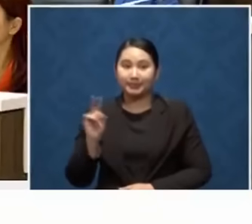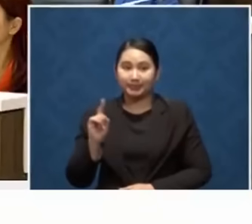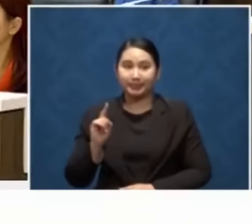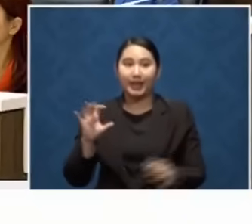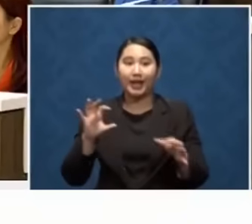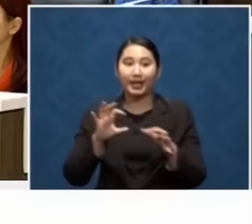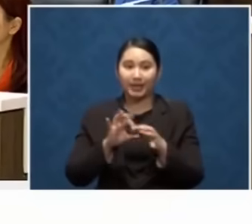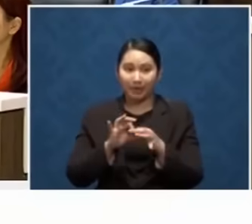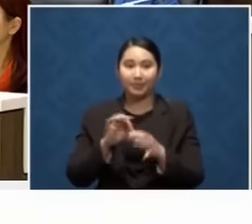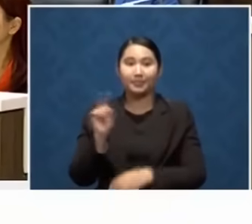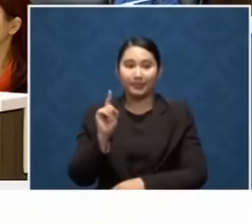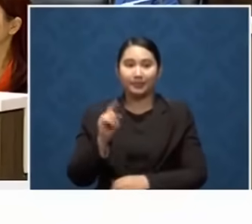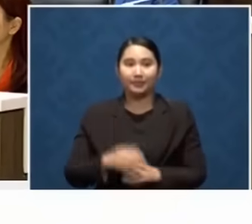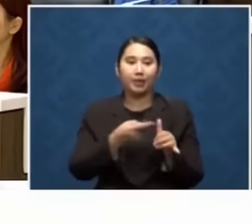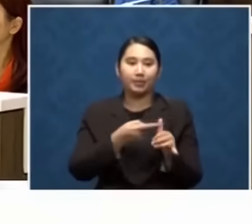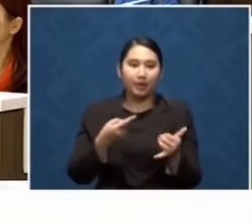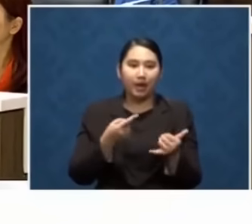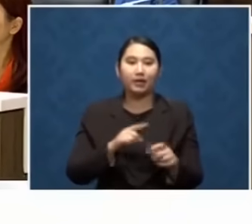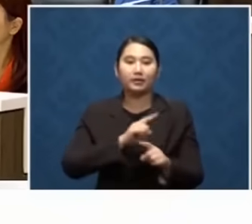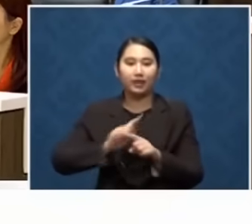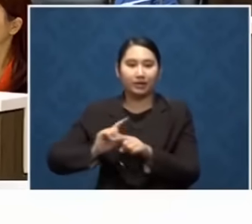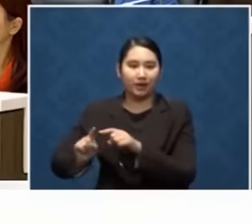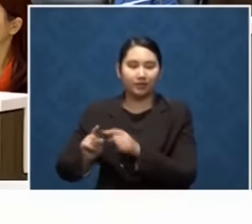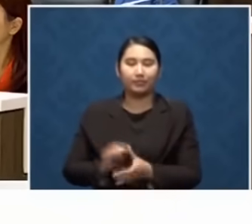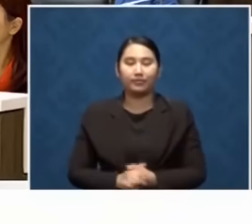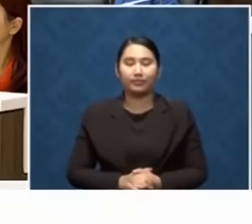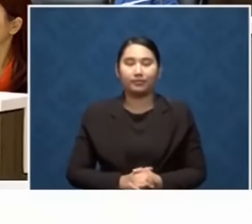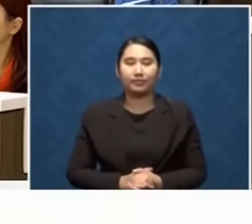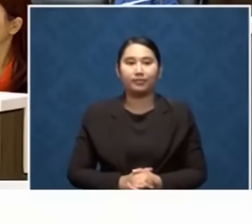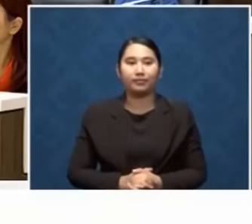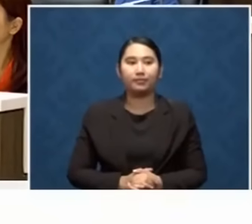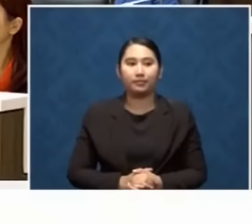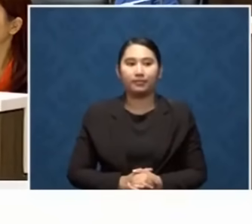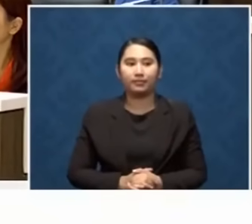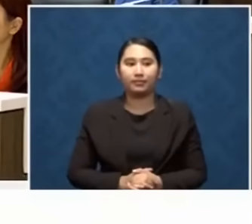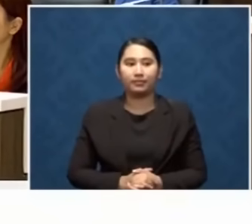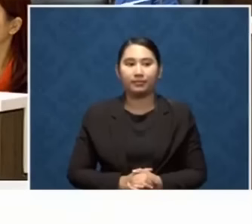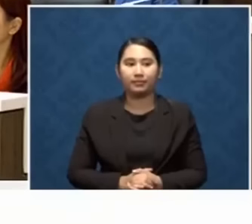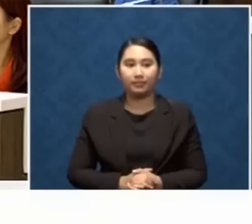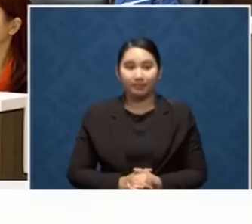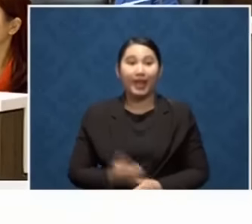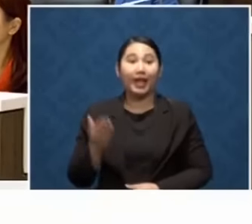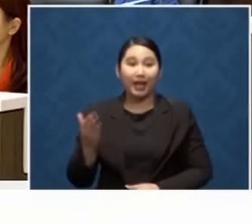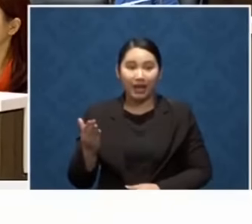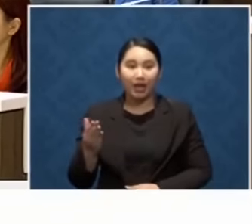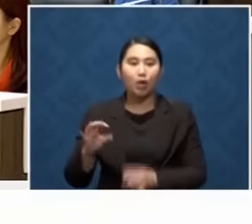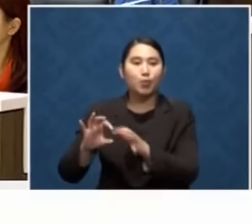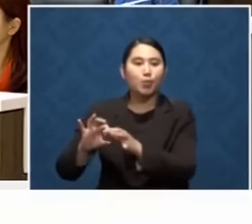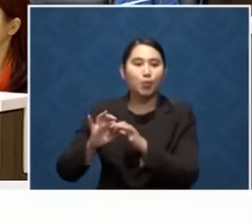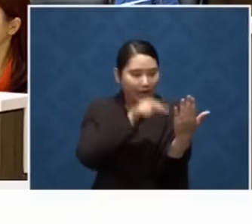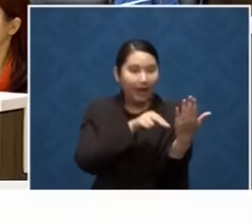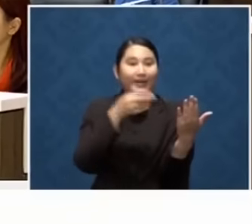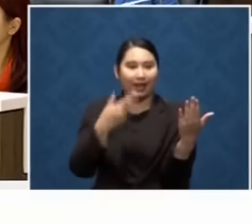กับ International Criminal Court ซึ่งตรงนี้เนี่ยข้อที่ท่านชาดาอาจจะกังวลคือข้อ